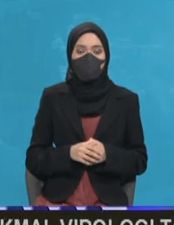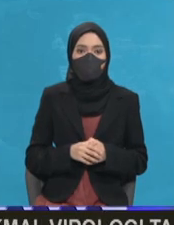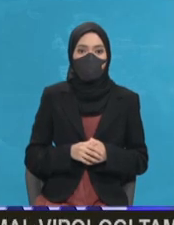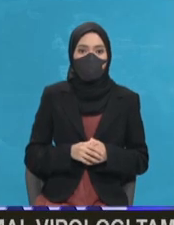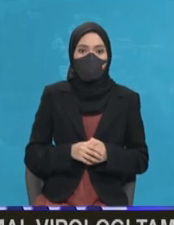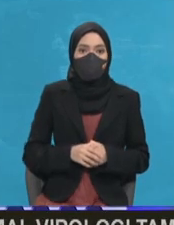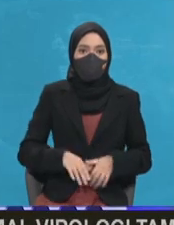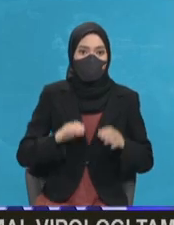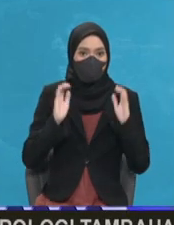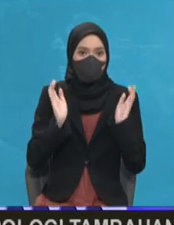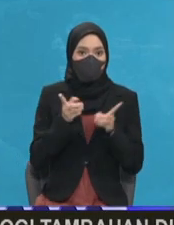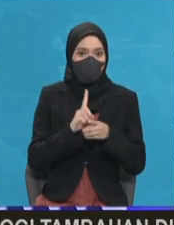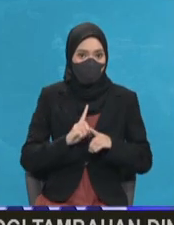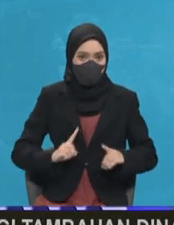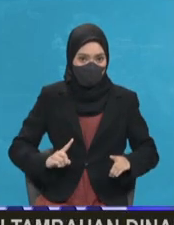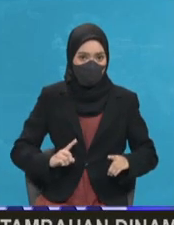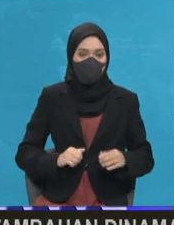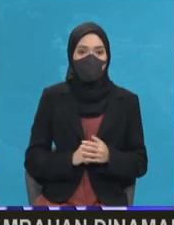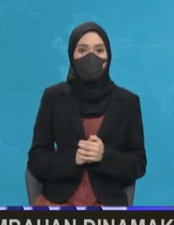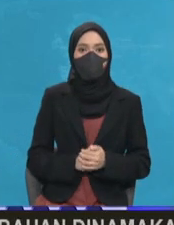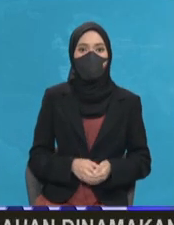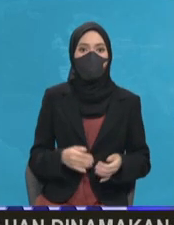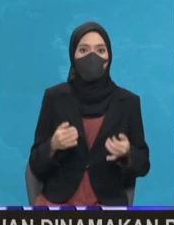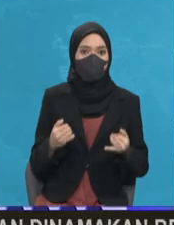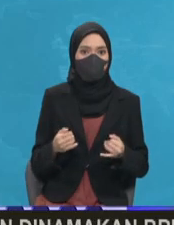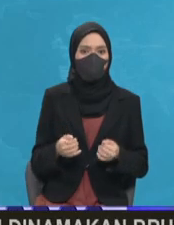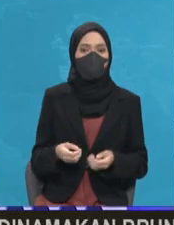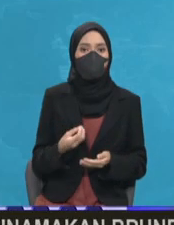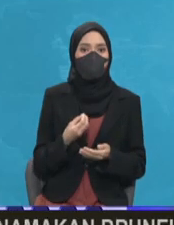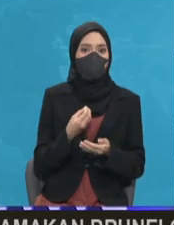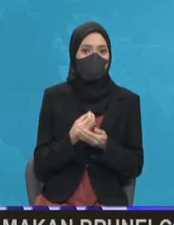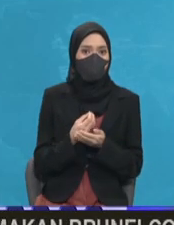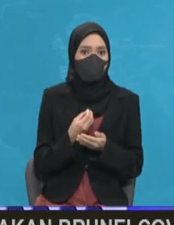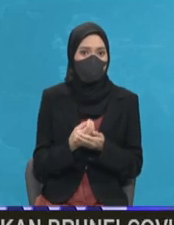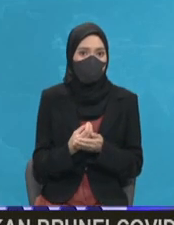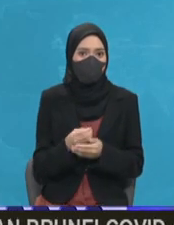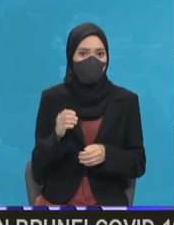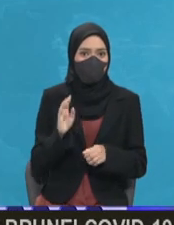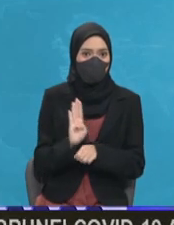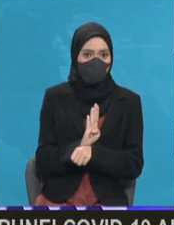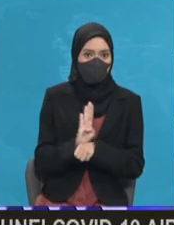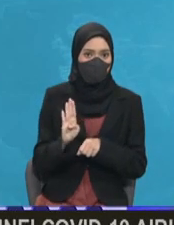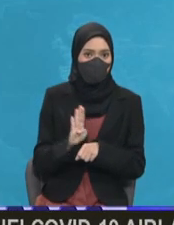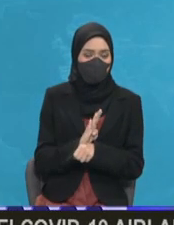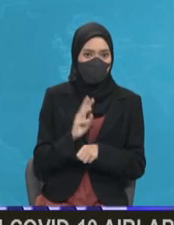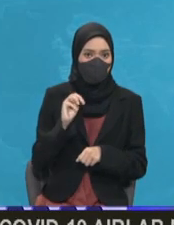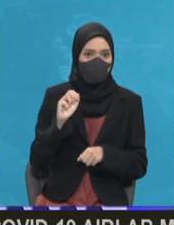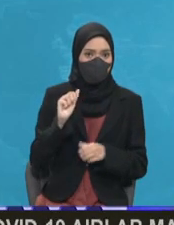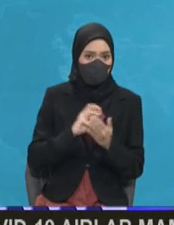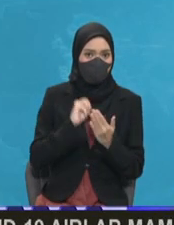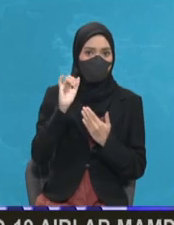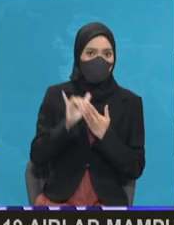Hai negara Brunei Darussalam mencatatkan nilai jumlah perdagangan pada bulan Mei 2021 sebanyak